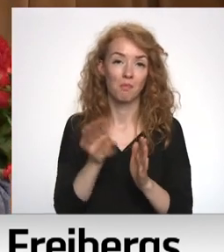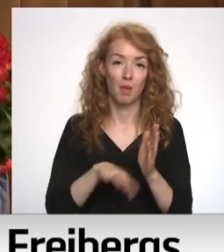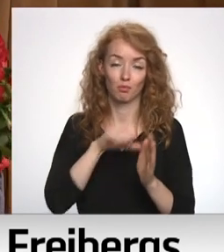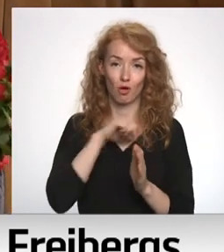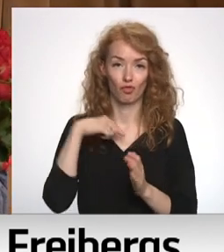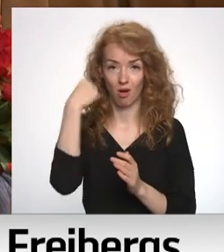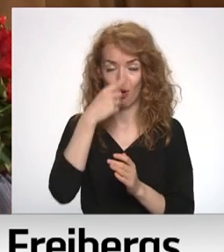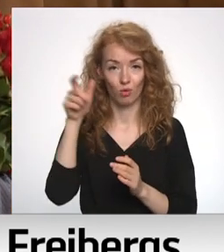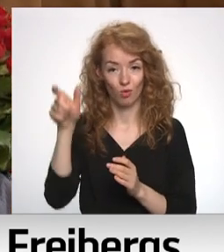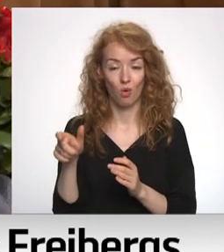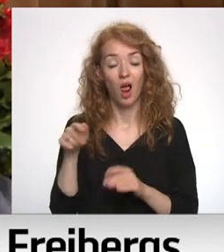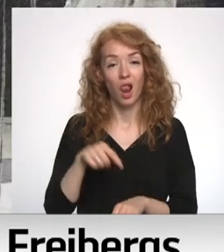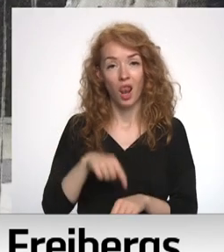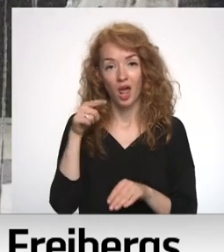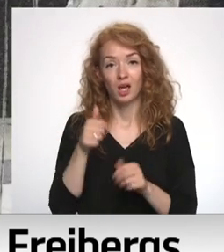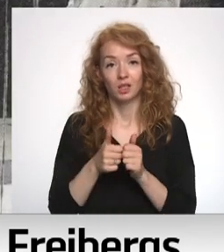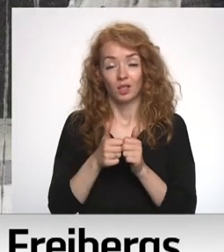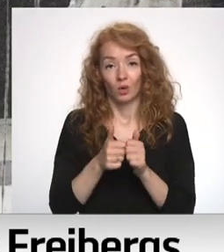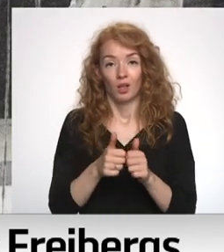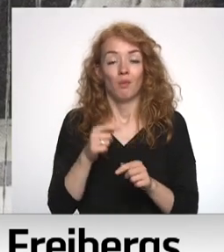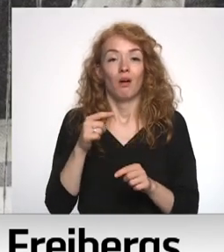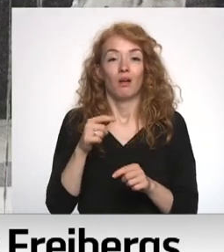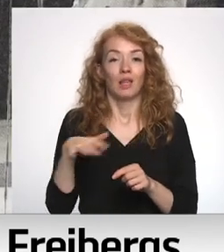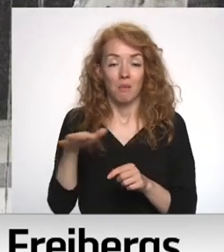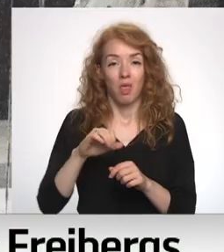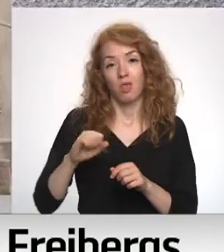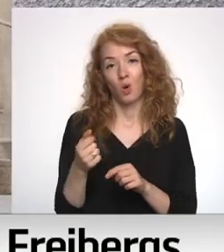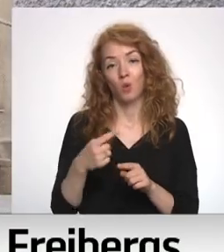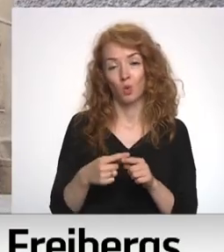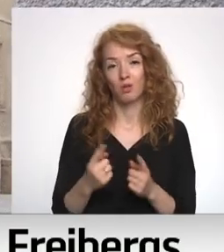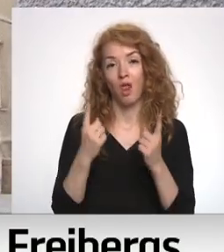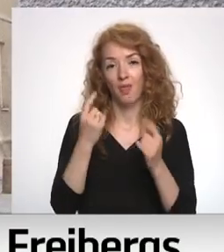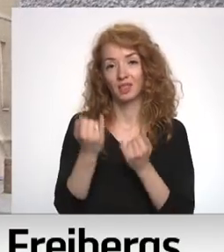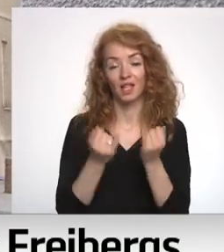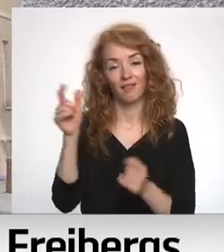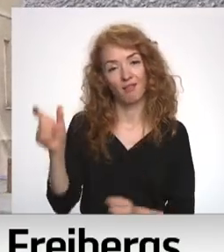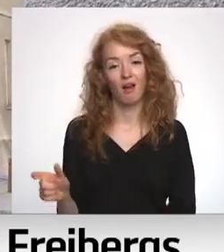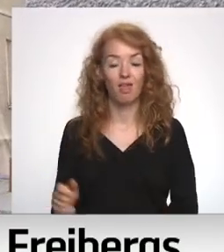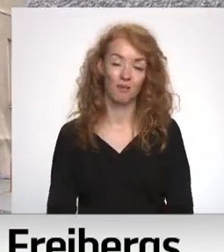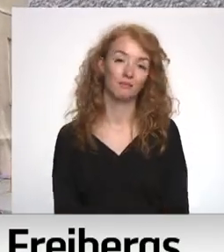klātbūtnes. Izsakām līdzjūtību Viktora Freiberga ģimenei, draugiem un talanta cienītājiem.